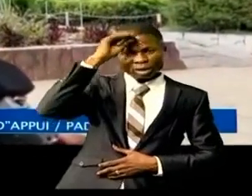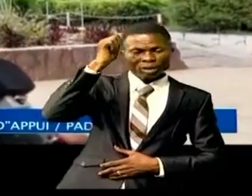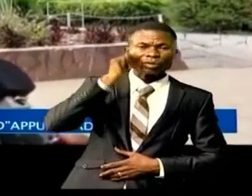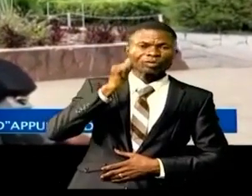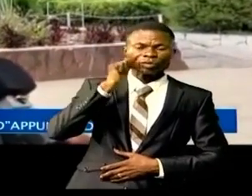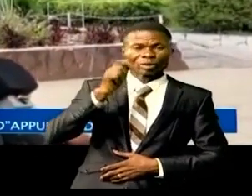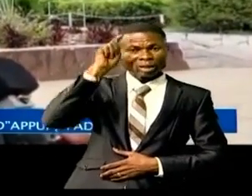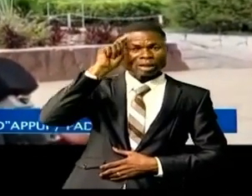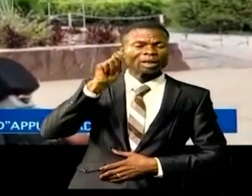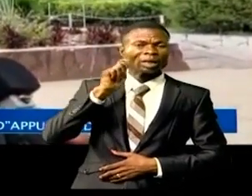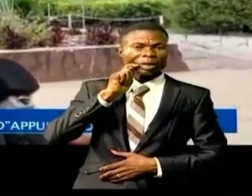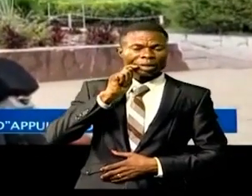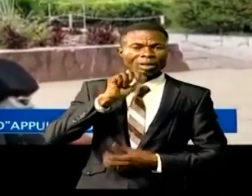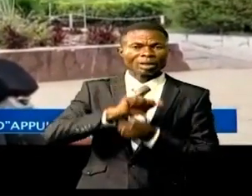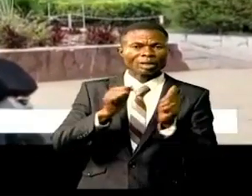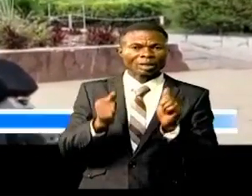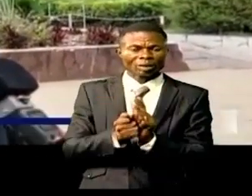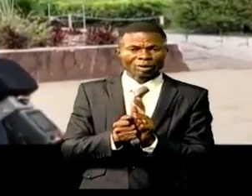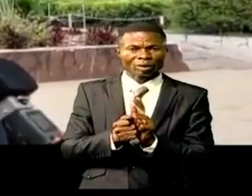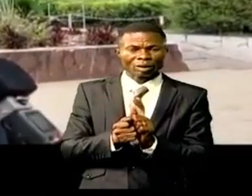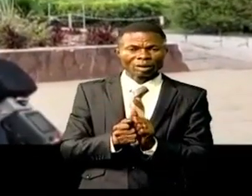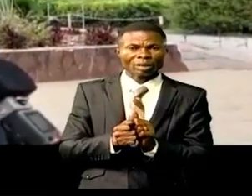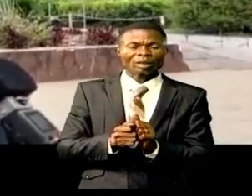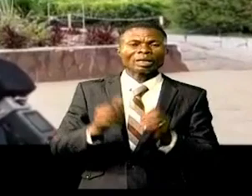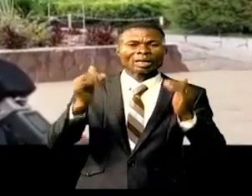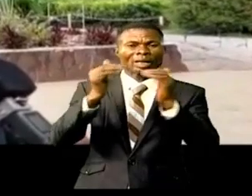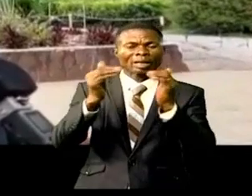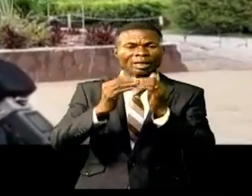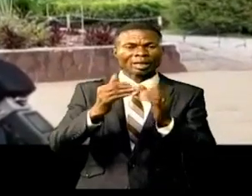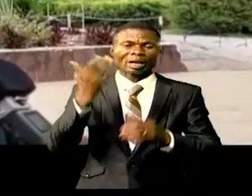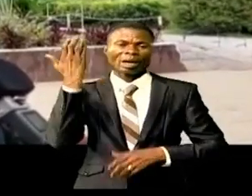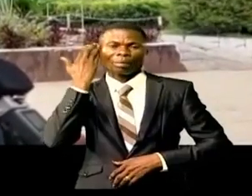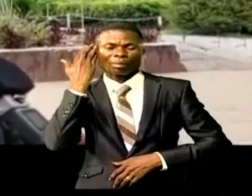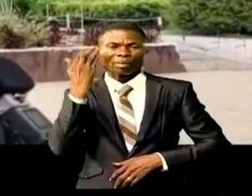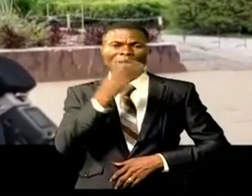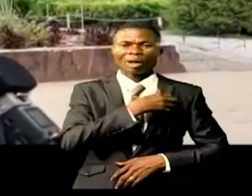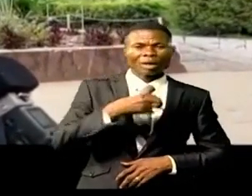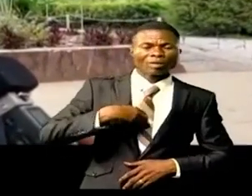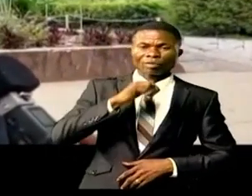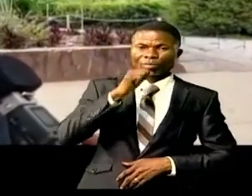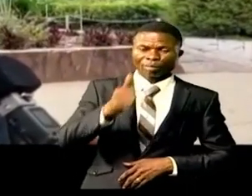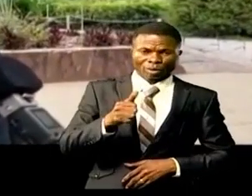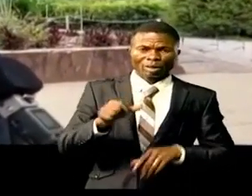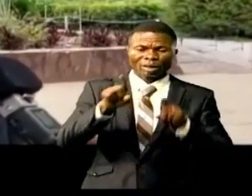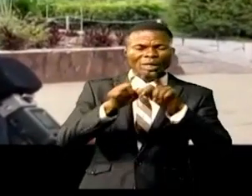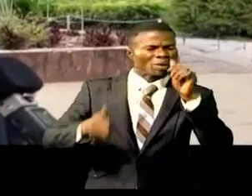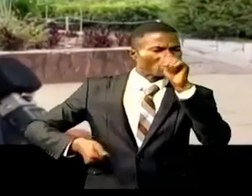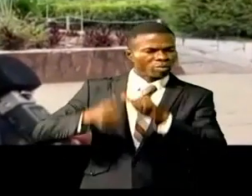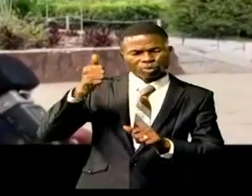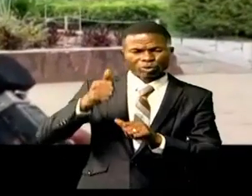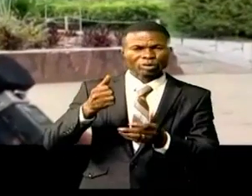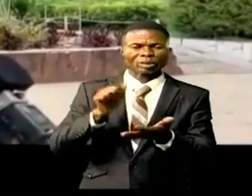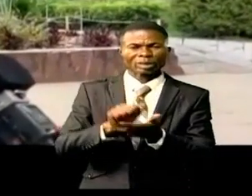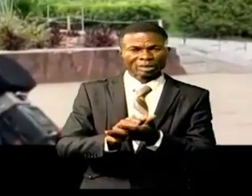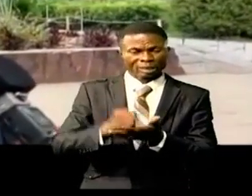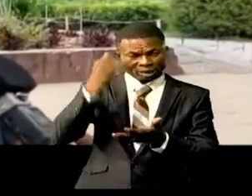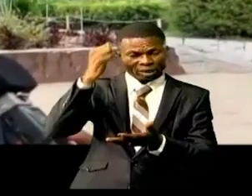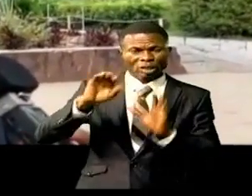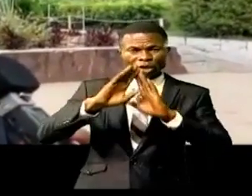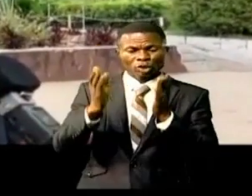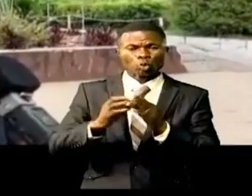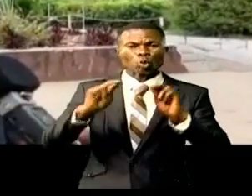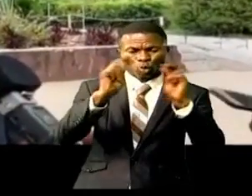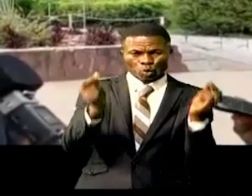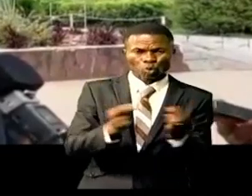genre, c'est pas seulement l'égalité homme-femme, ça va au-delà. C'est toutes les